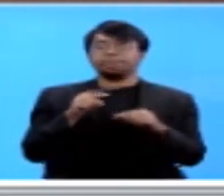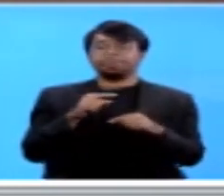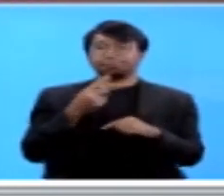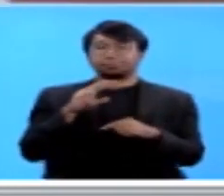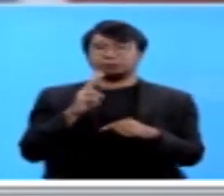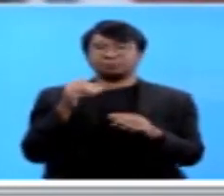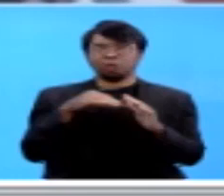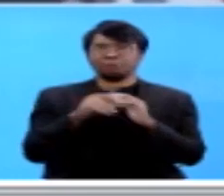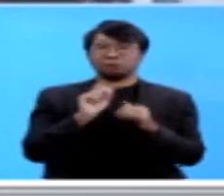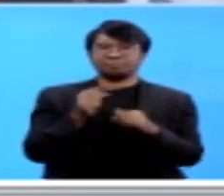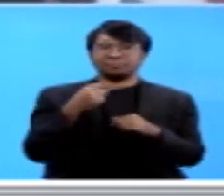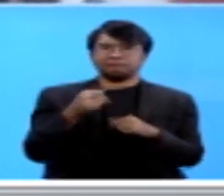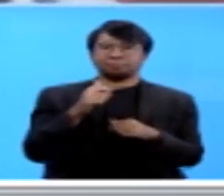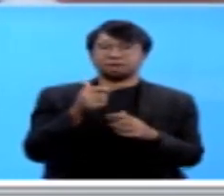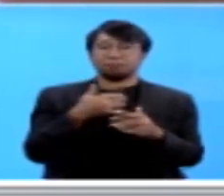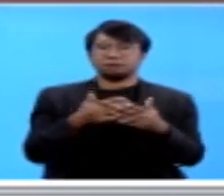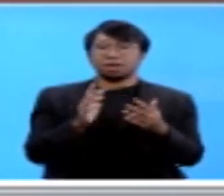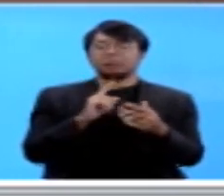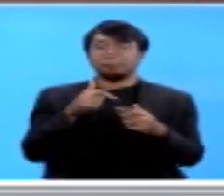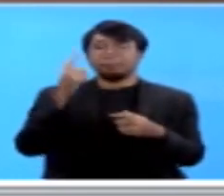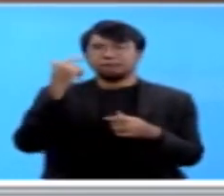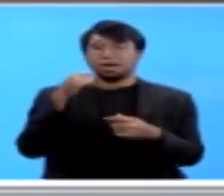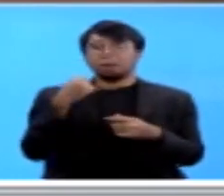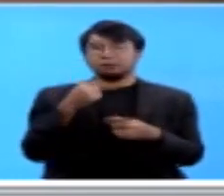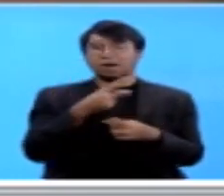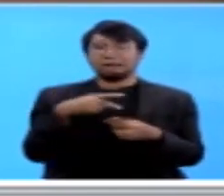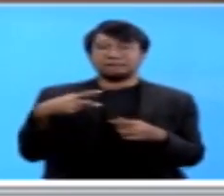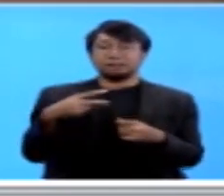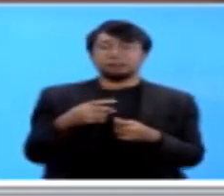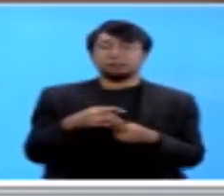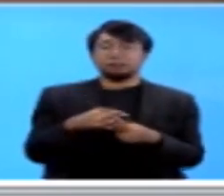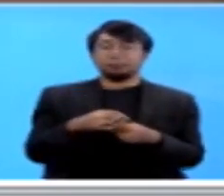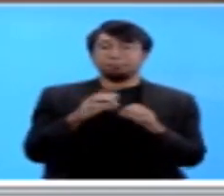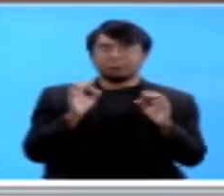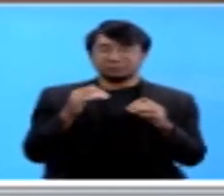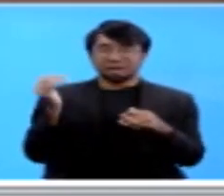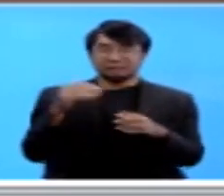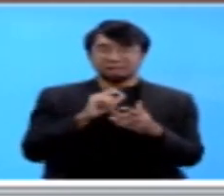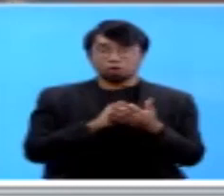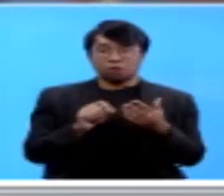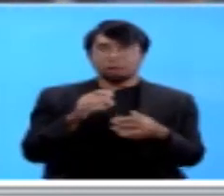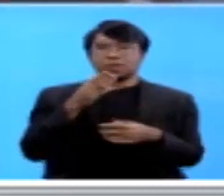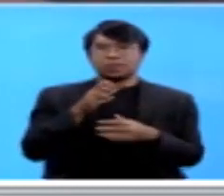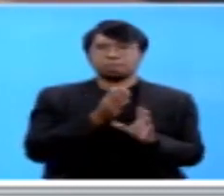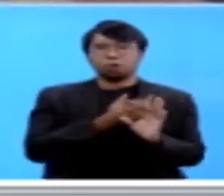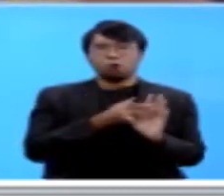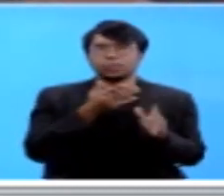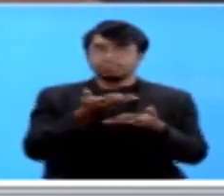itu biarlah dia ke psikolog yang dirujuk ya ke pemerintah daerah. Jadi biar ada pembelajaran, karena